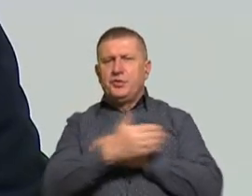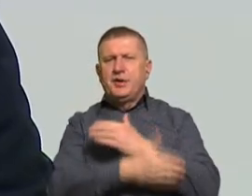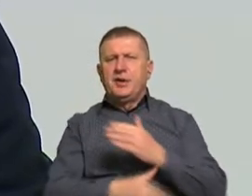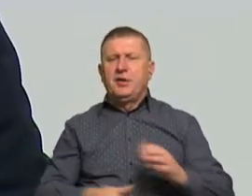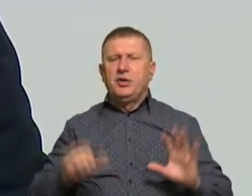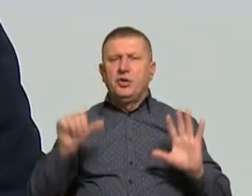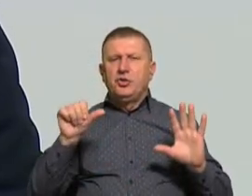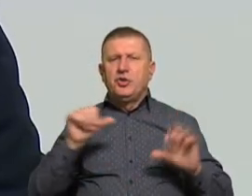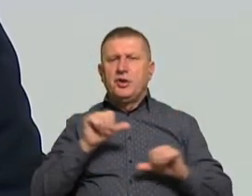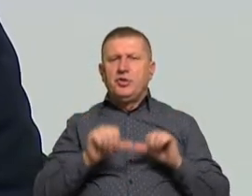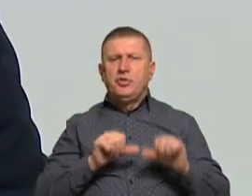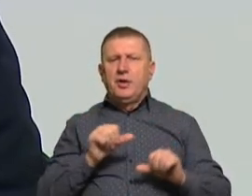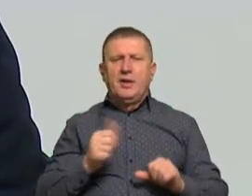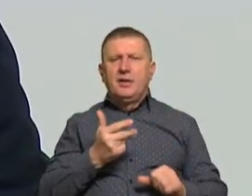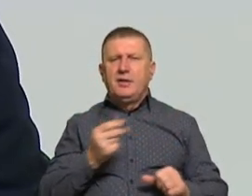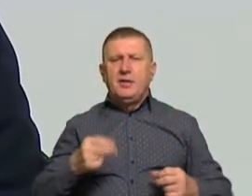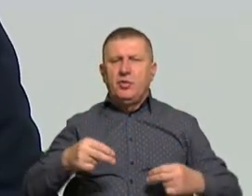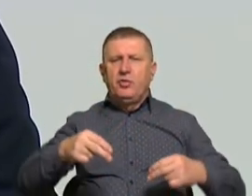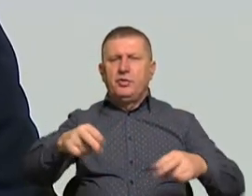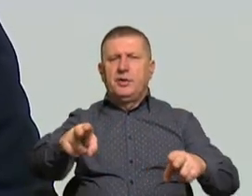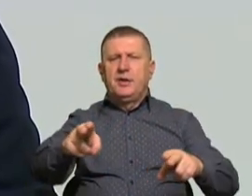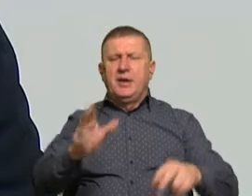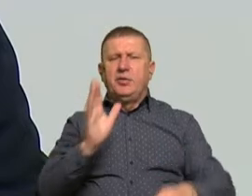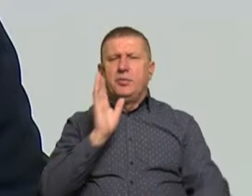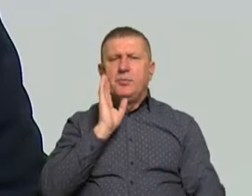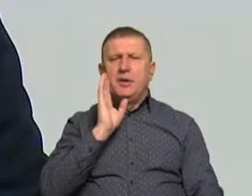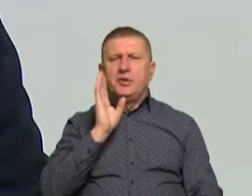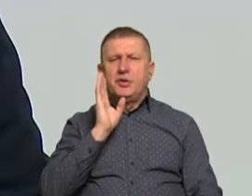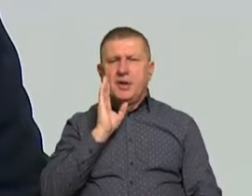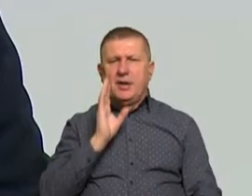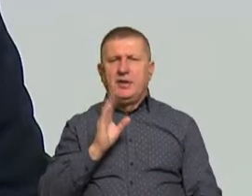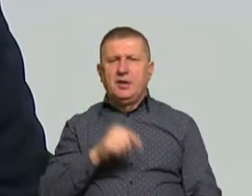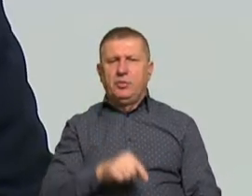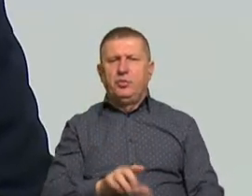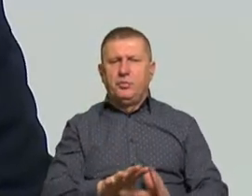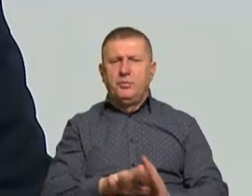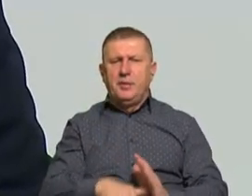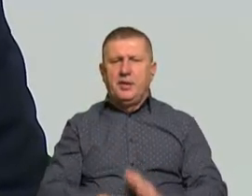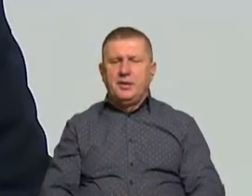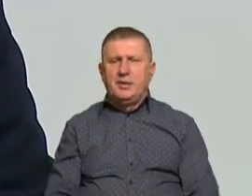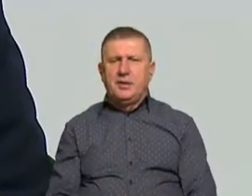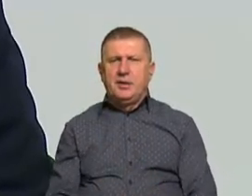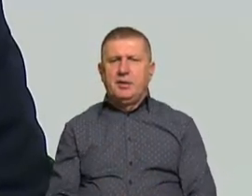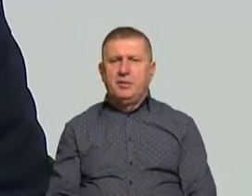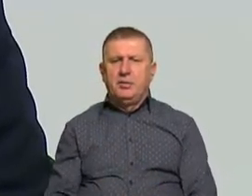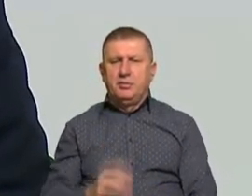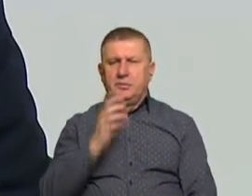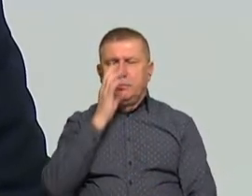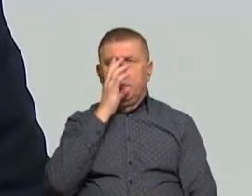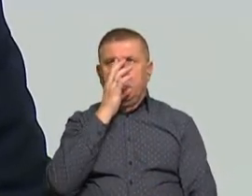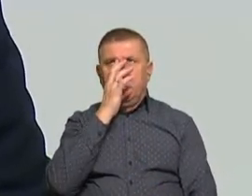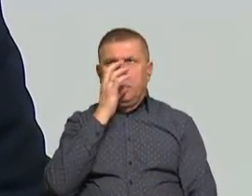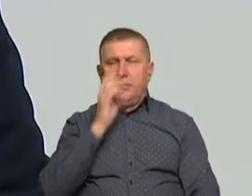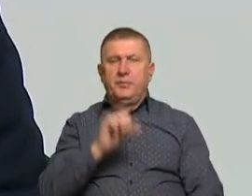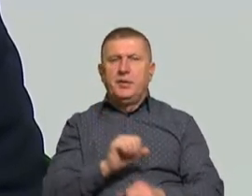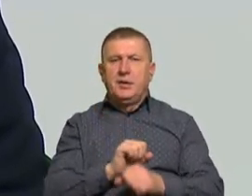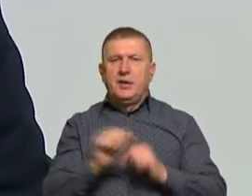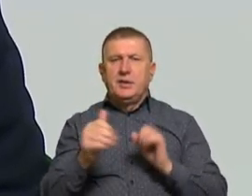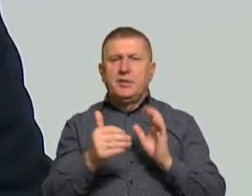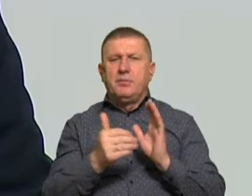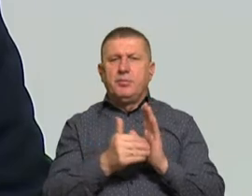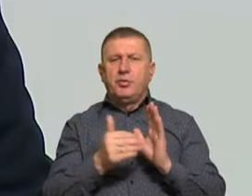lat nie oddano do użytku żadnego mieszkania komunalnego. I moim zdaniem jest potrzebny,